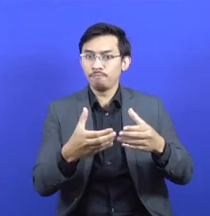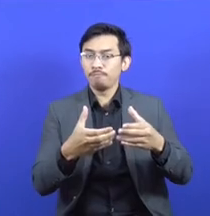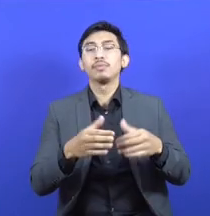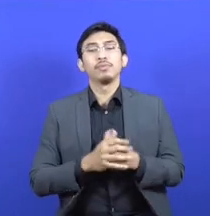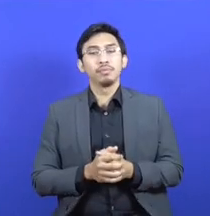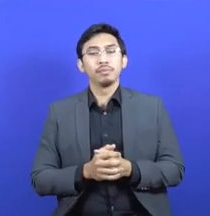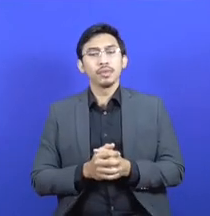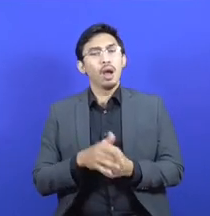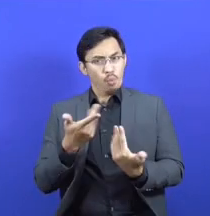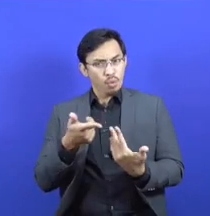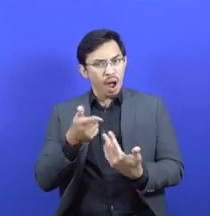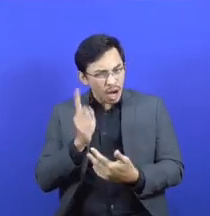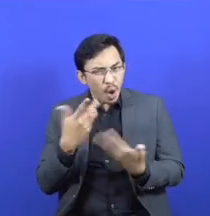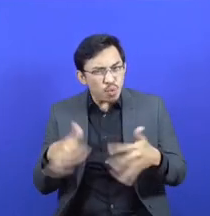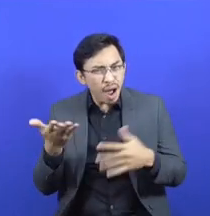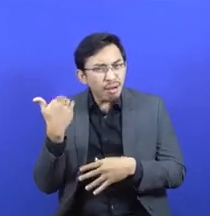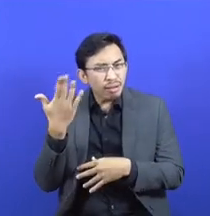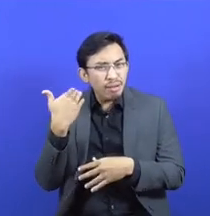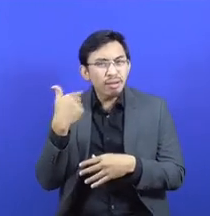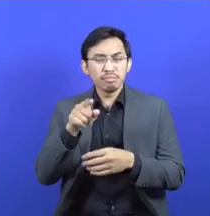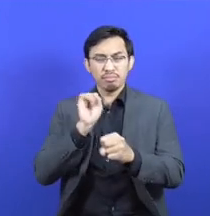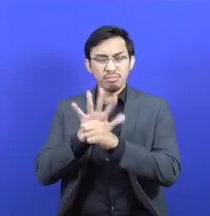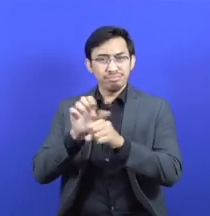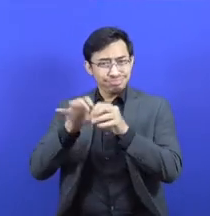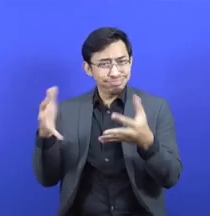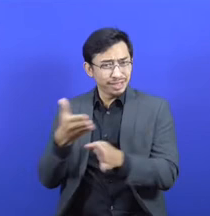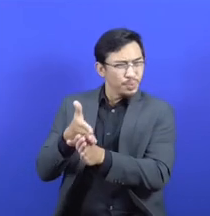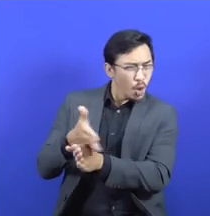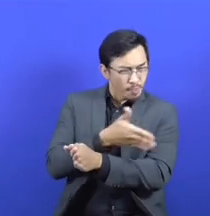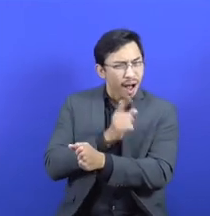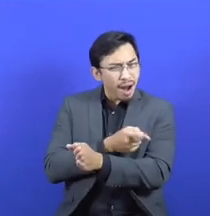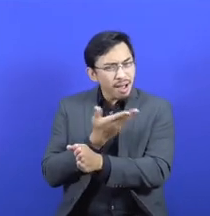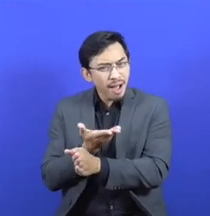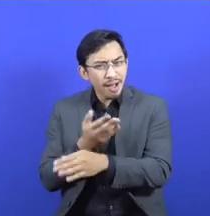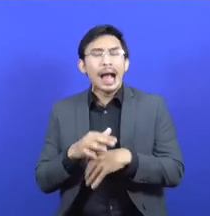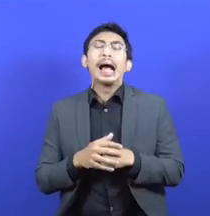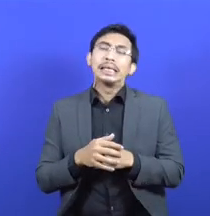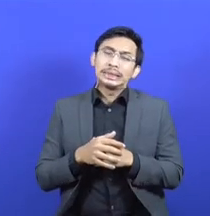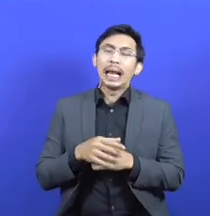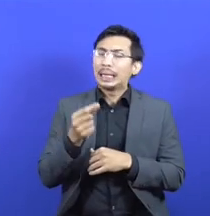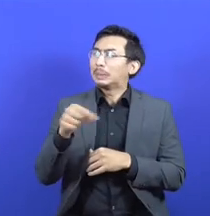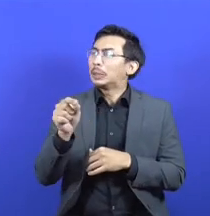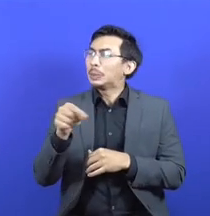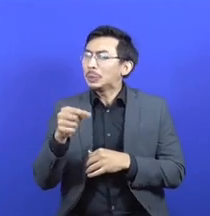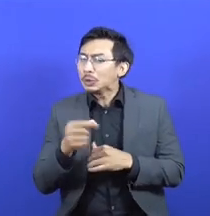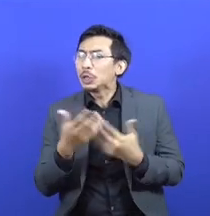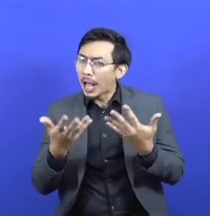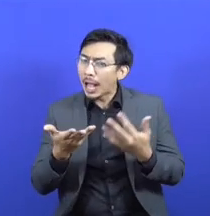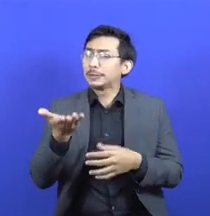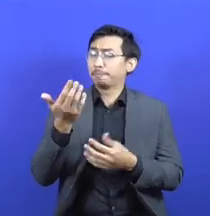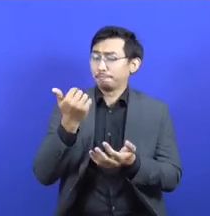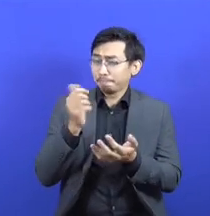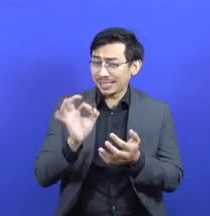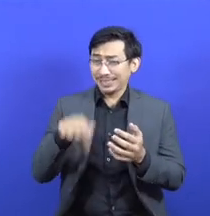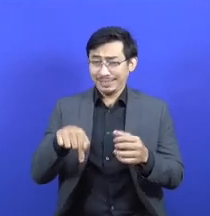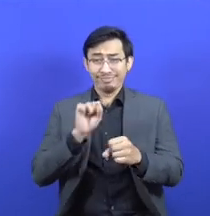berserikat. Eh, bukannya itu ada ya? Bahkan sejak sebelum pandemi. Benar juga sih. Tapi kan pas lagi